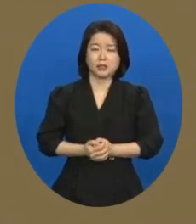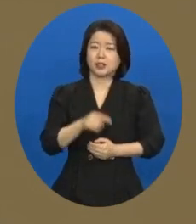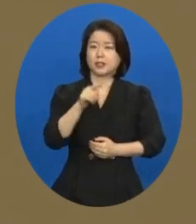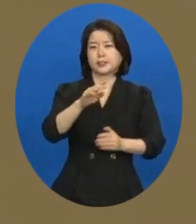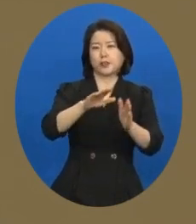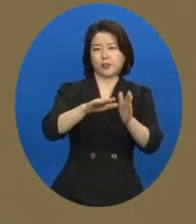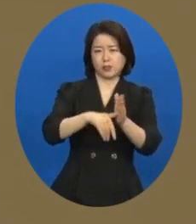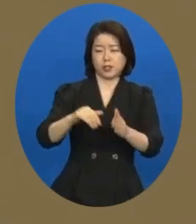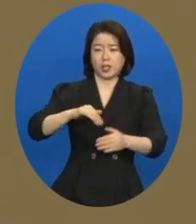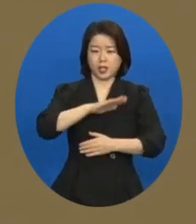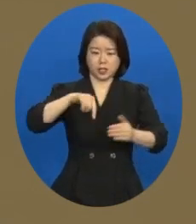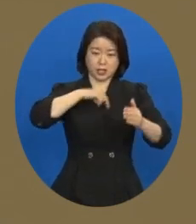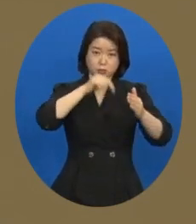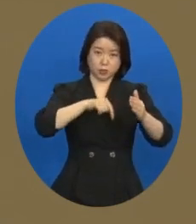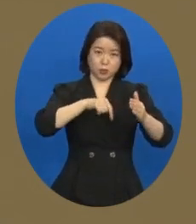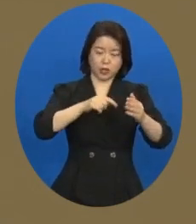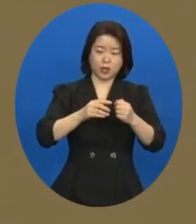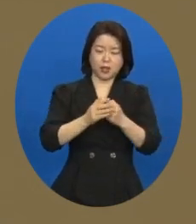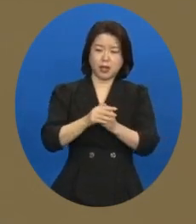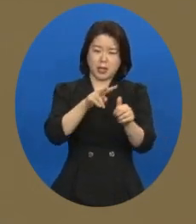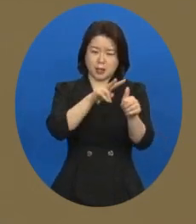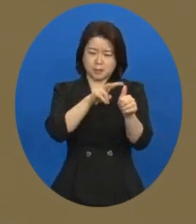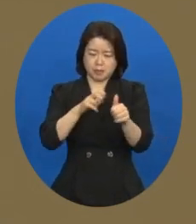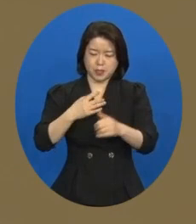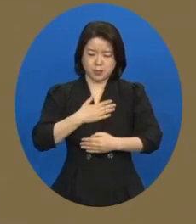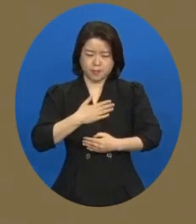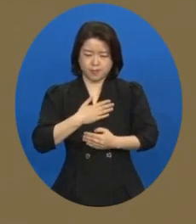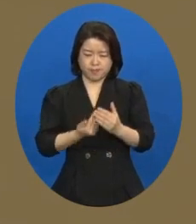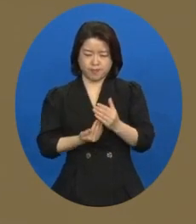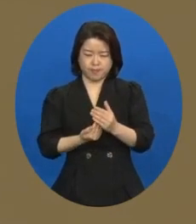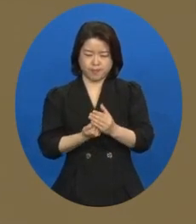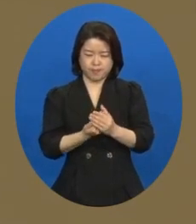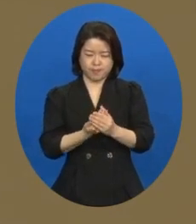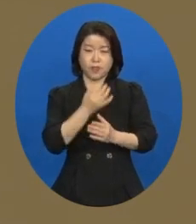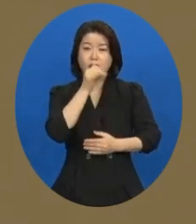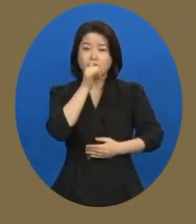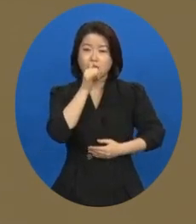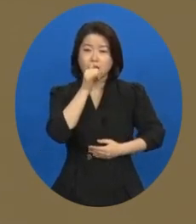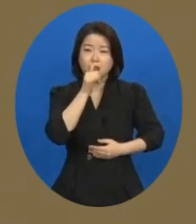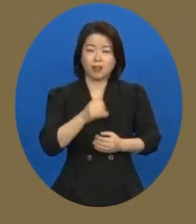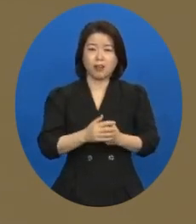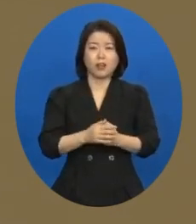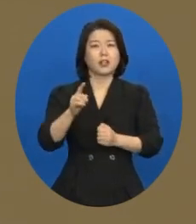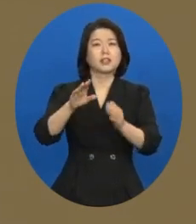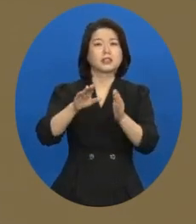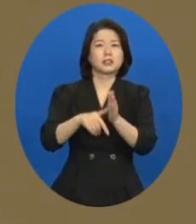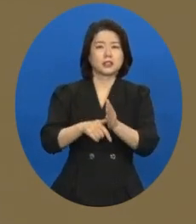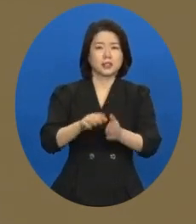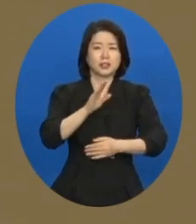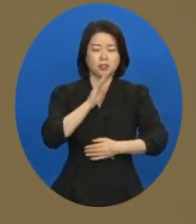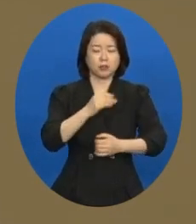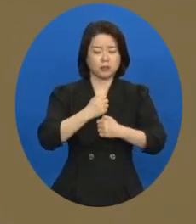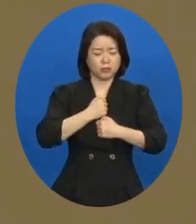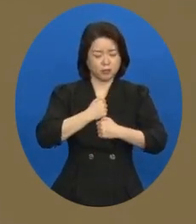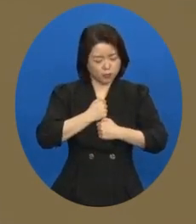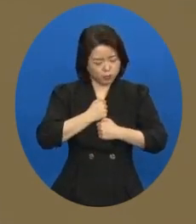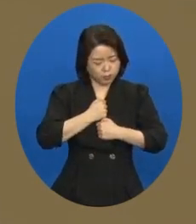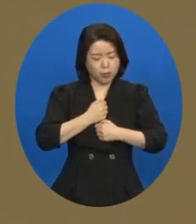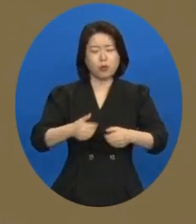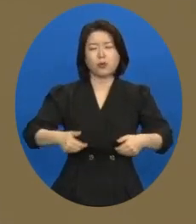그럴 때 우리 속에 미움의 감정이 일어납니다. 그때 여러분 정말 조심하셔야